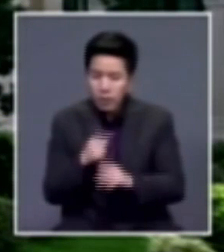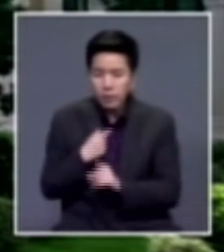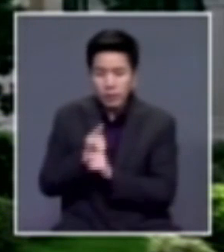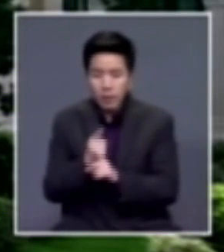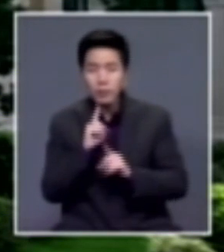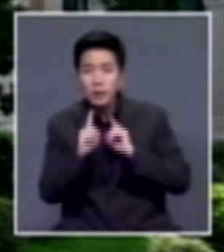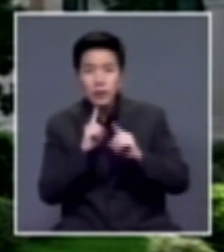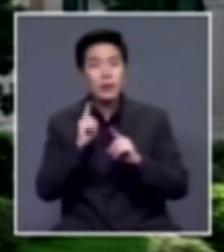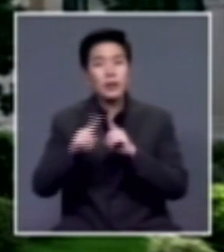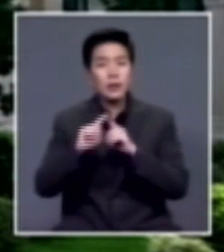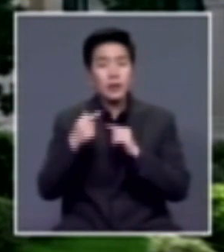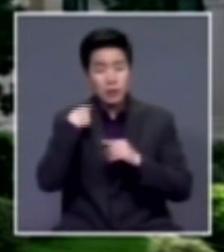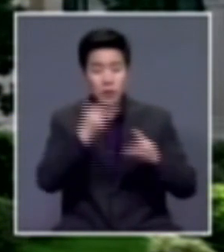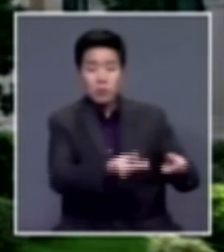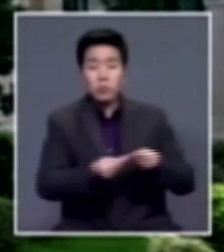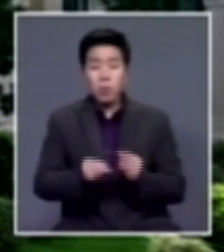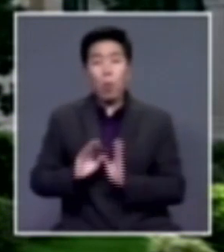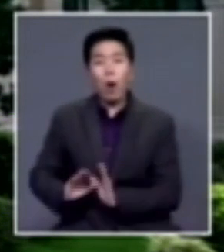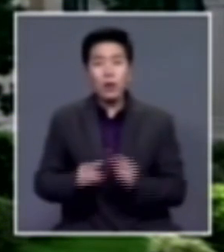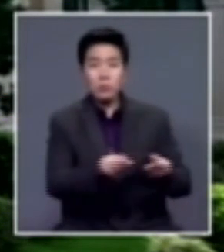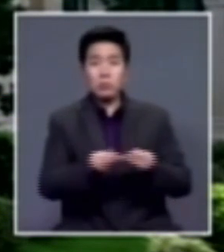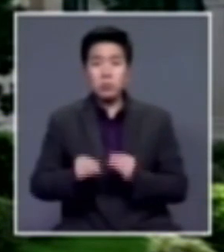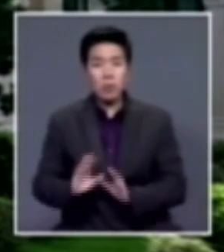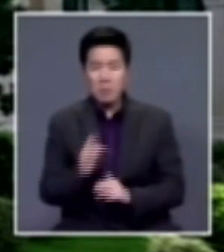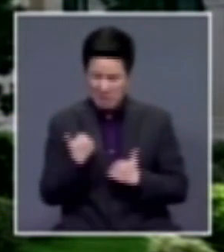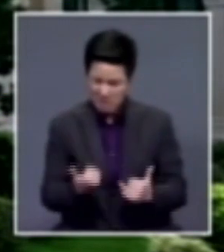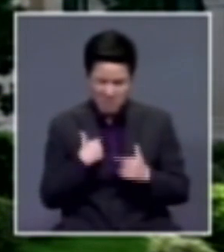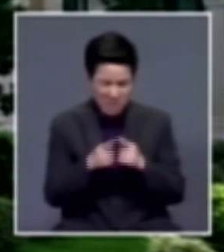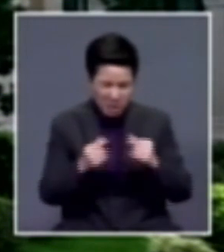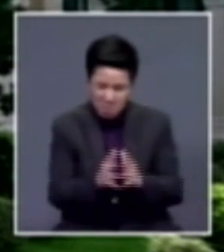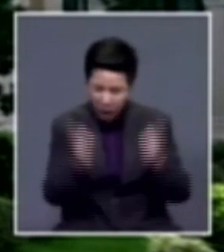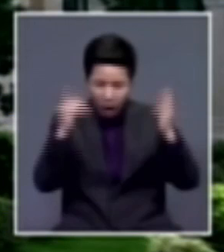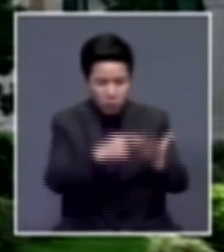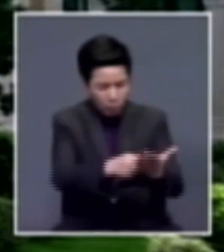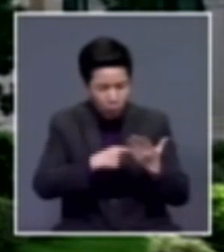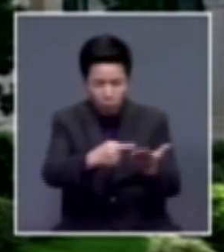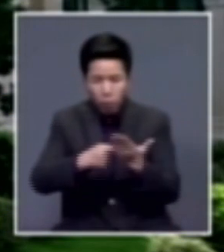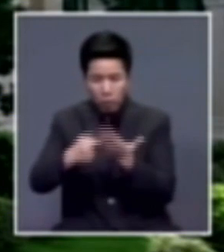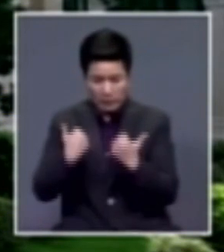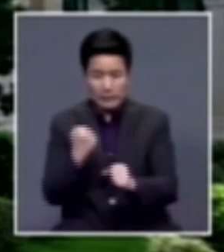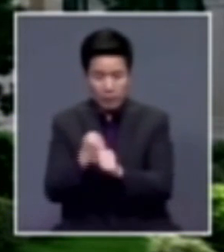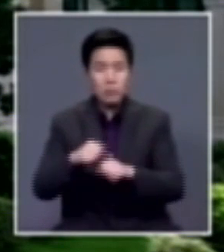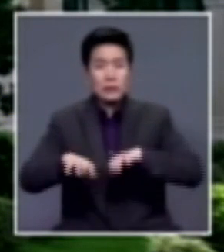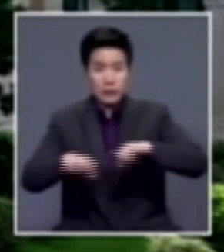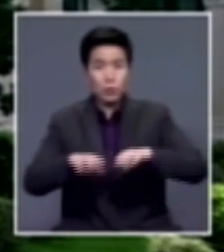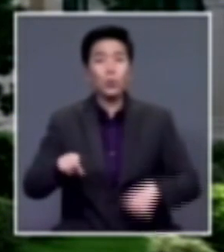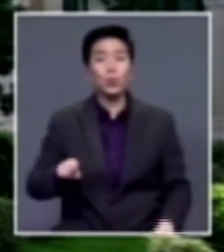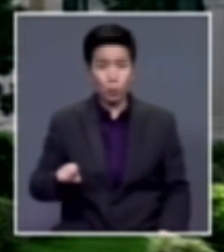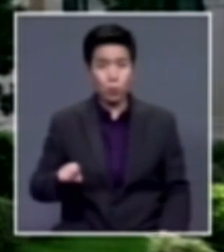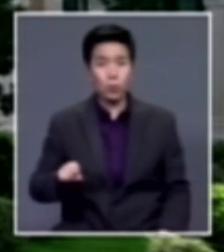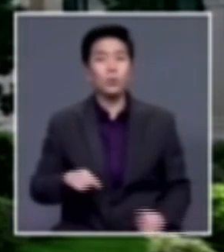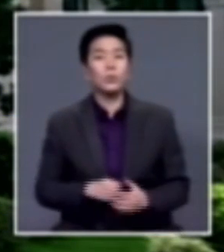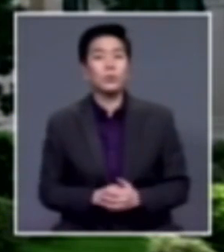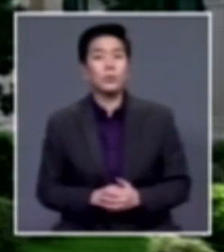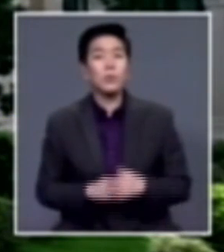คืบหน้าในการดำเนินการดังกล่าวไม่ใช่ส่งมาแล้วเก็บไว้เฉยนะครับเรื่องเยอะมากหลายเรื่องก็ยังอยู่ในระหว่างการดำเนินการปัญห